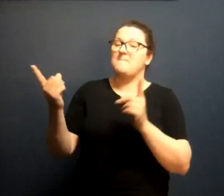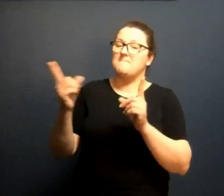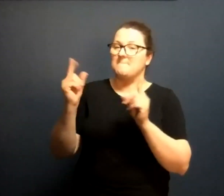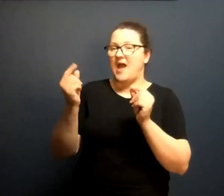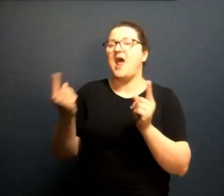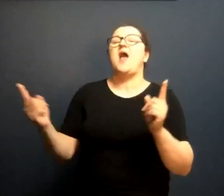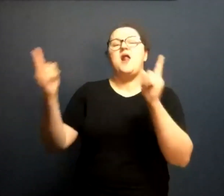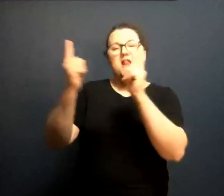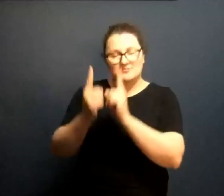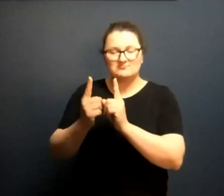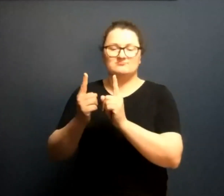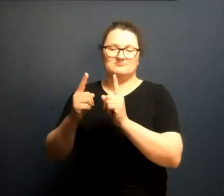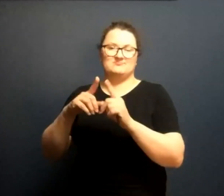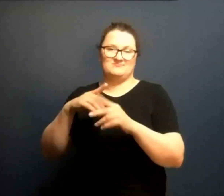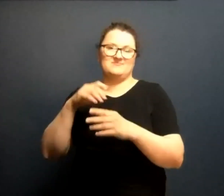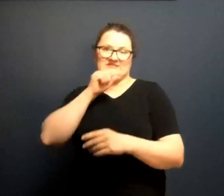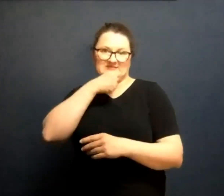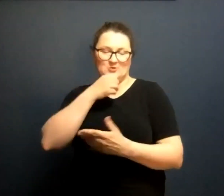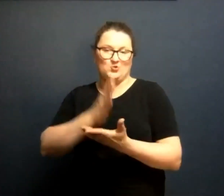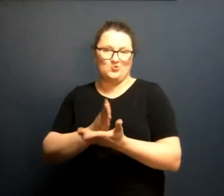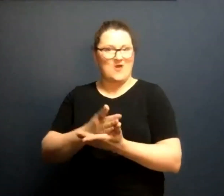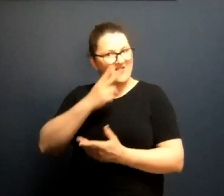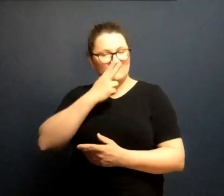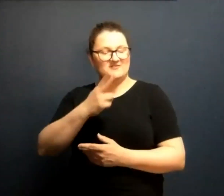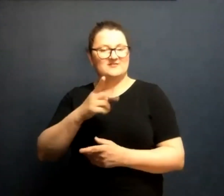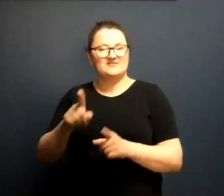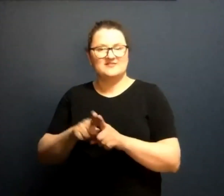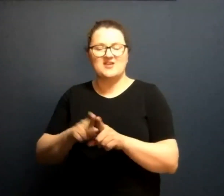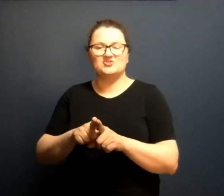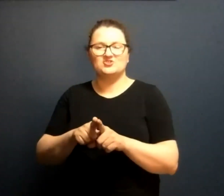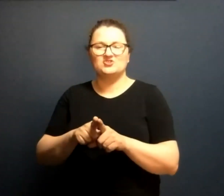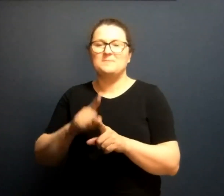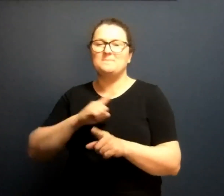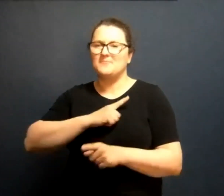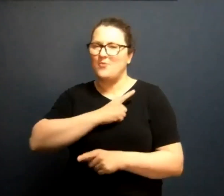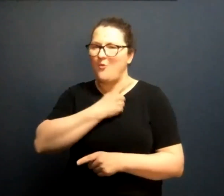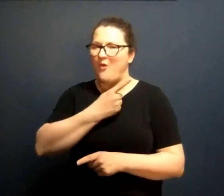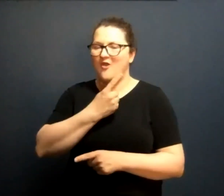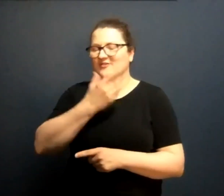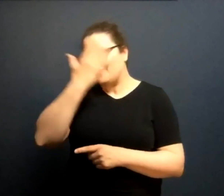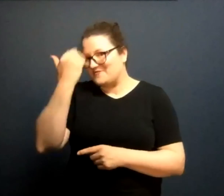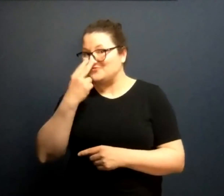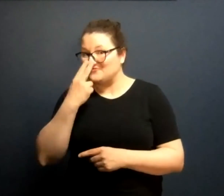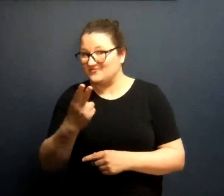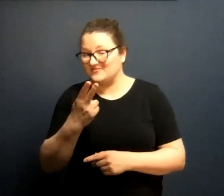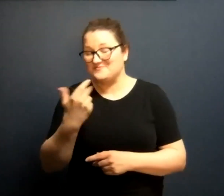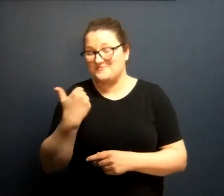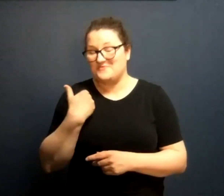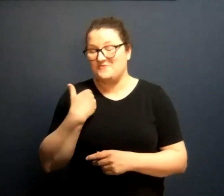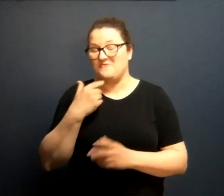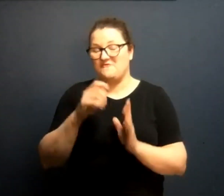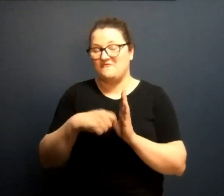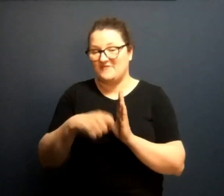w tym późniejszym wieku, ale jest też film Miłość. Nie wiem, czy Państwo widzieli, gdzie dokładnie pokazany jest ten aspekt